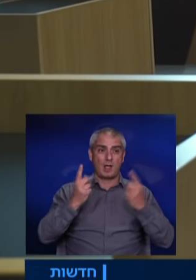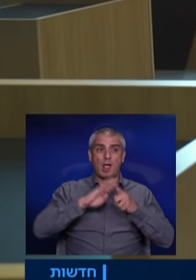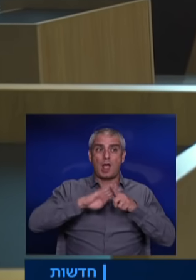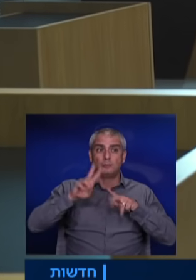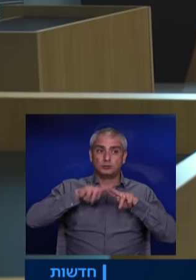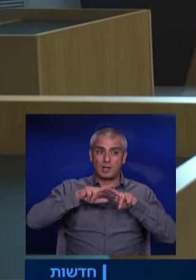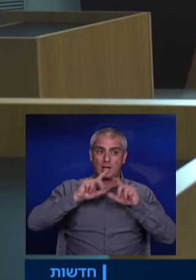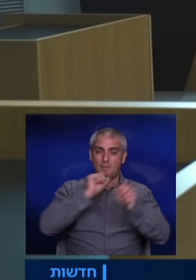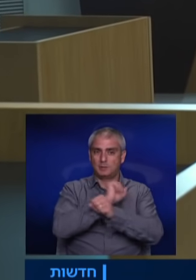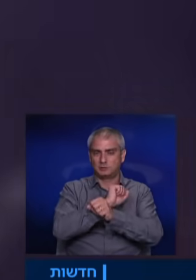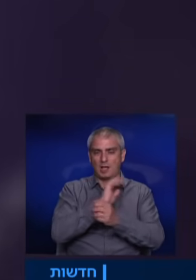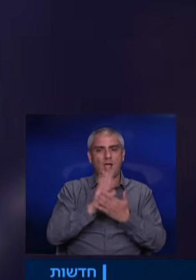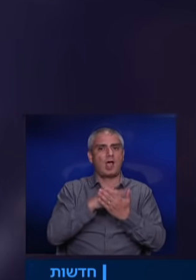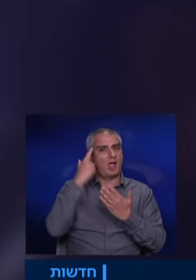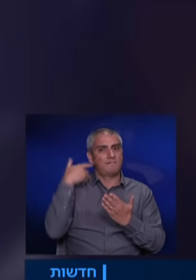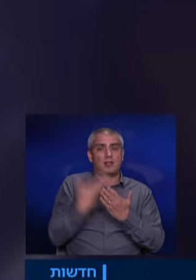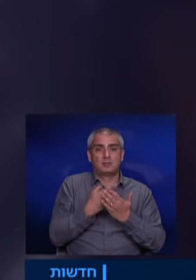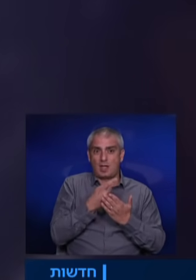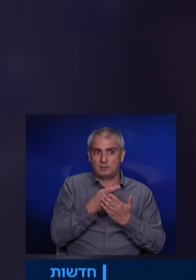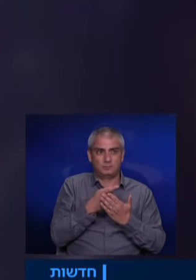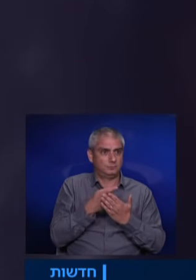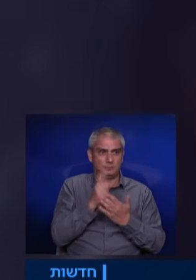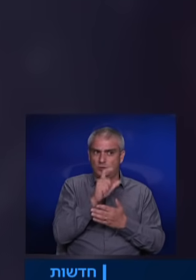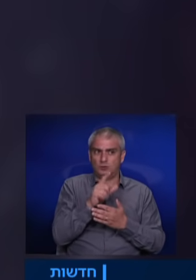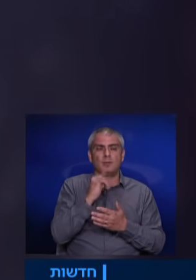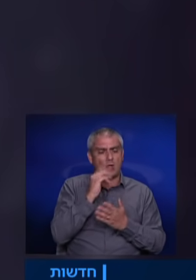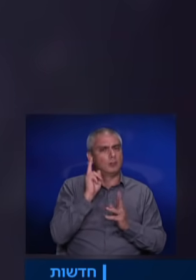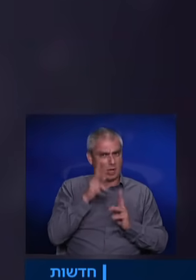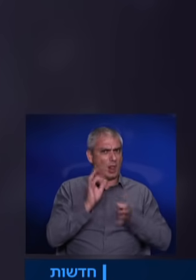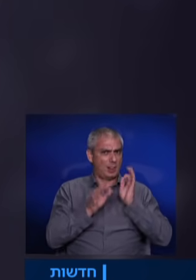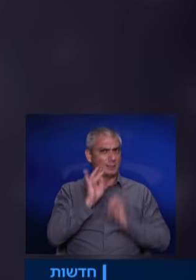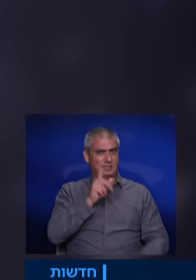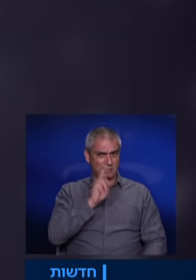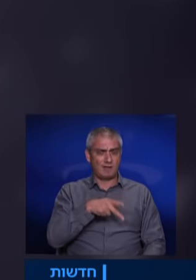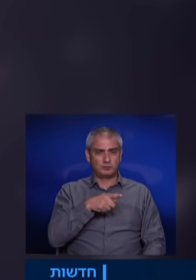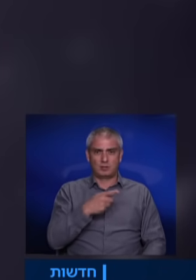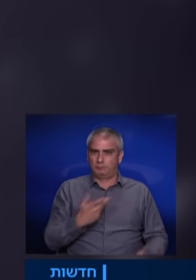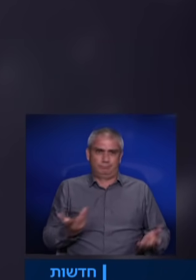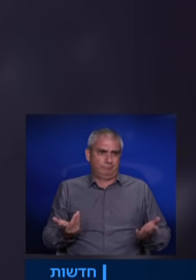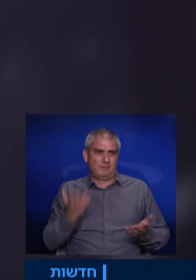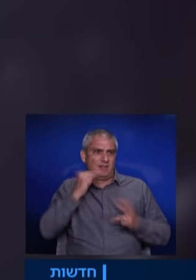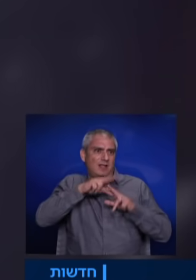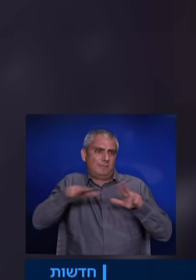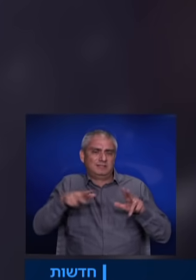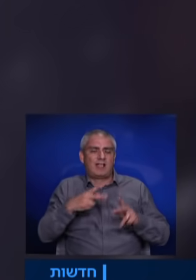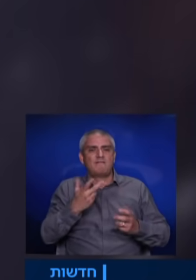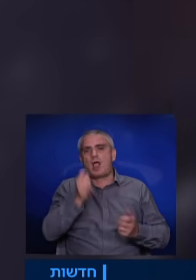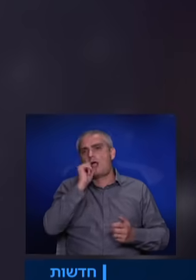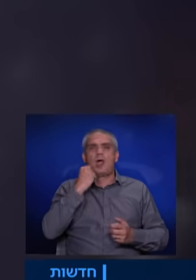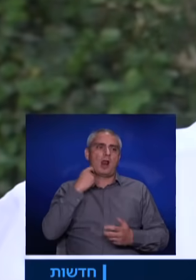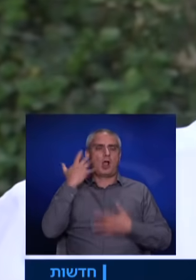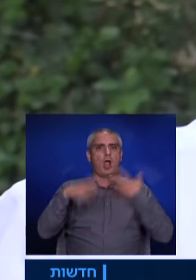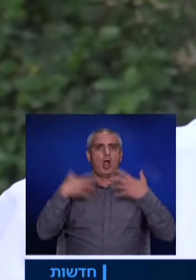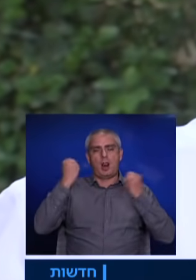לאחר מעצרו, קובעת חוות דעת כי הנאשם אמנם כשיר לעמוד לדין, אך היה במצב של הרעלת אלכוהול